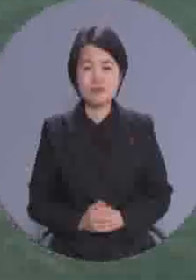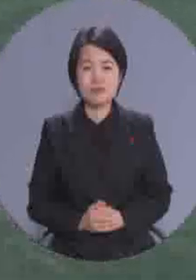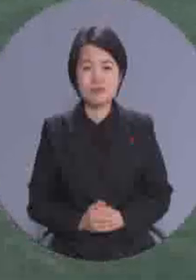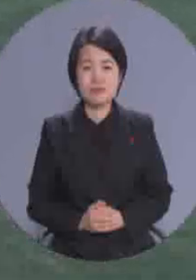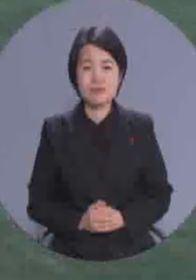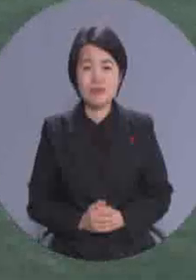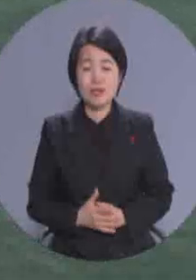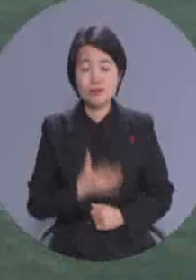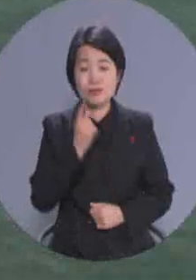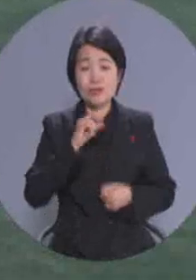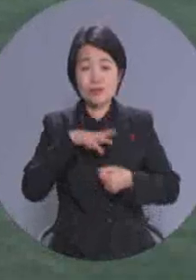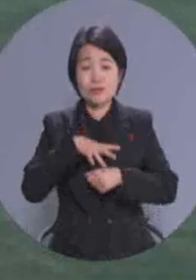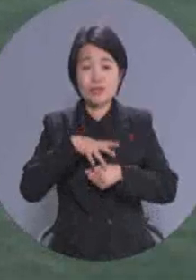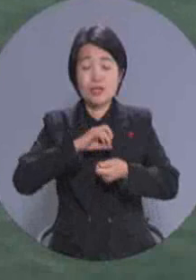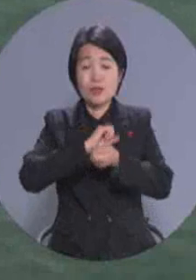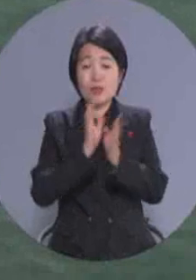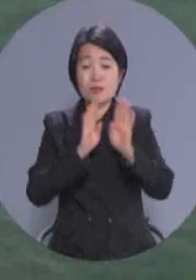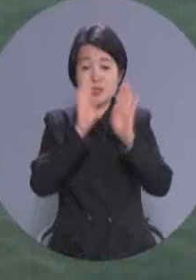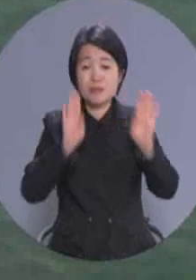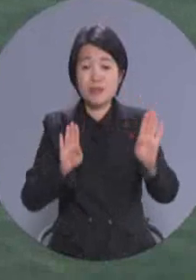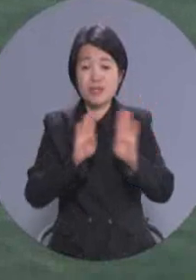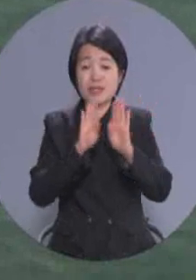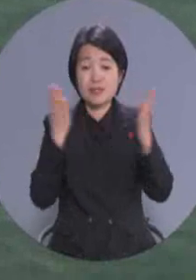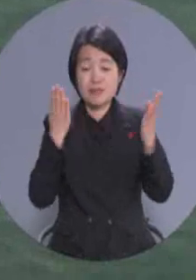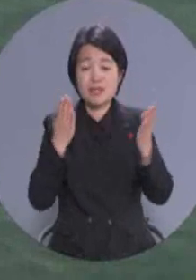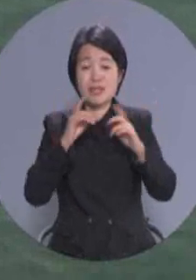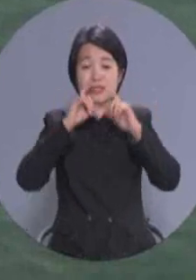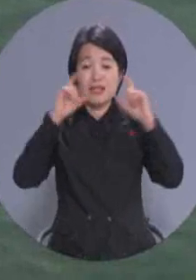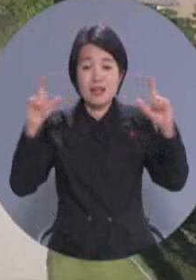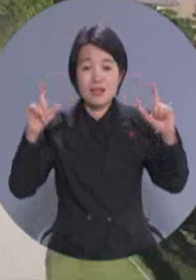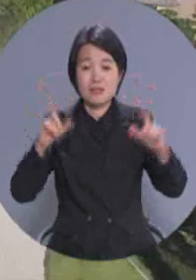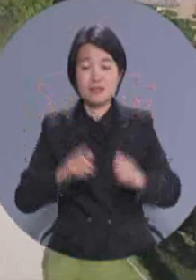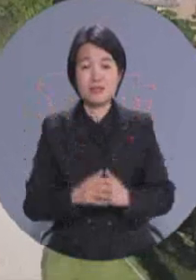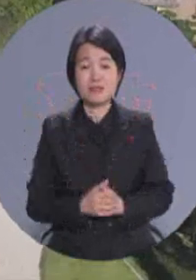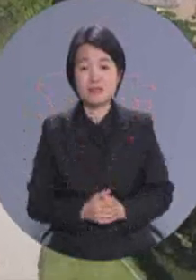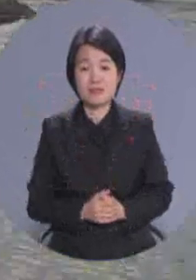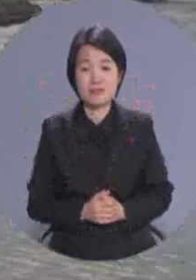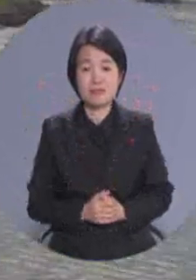순천만 국제정원박람회 개막을 선언합니다.